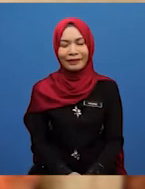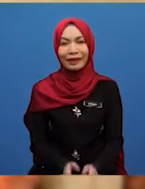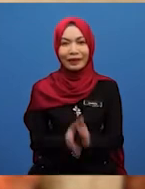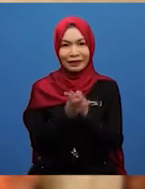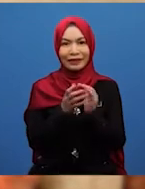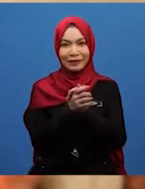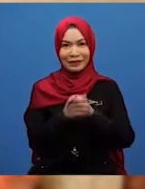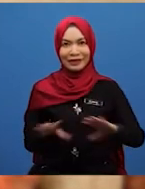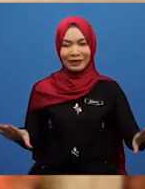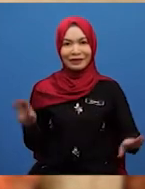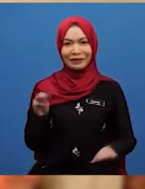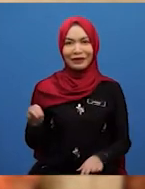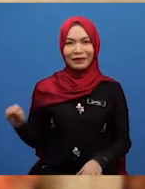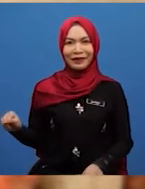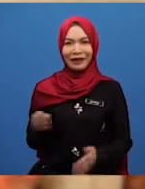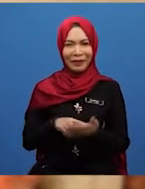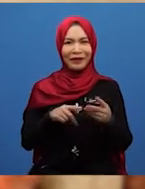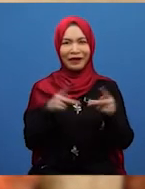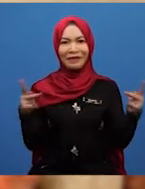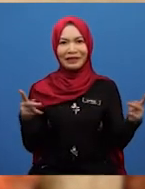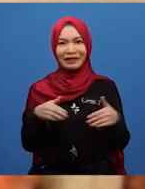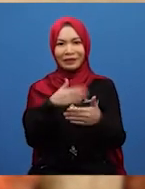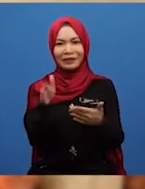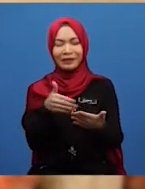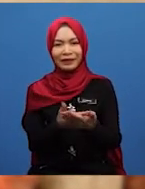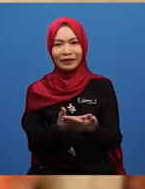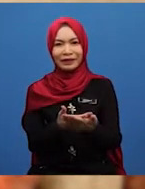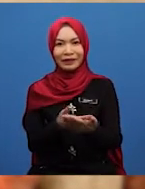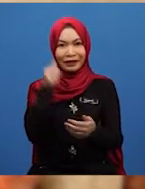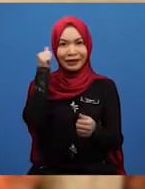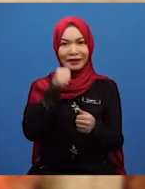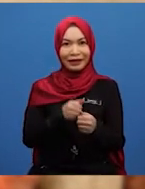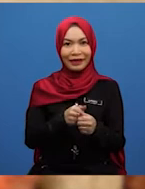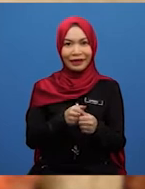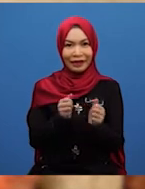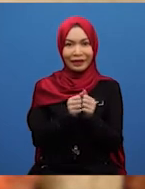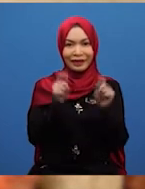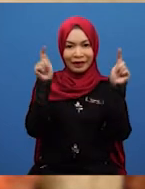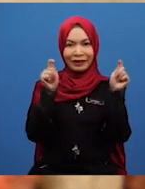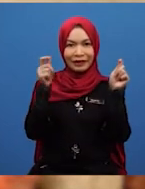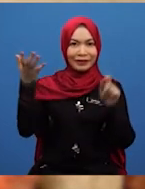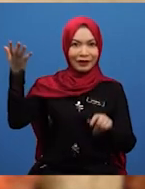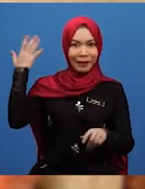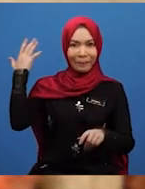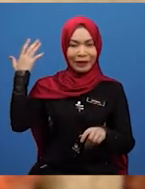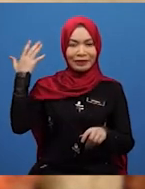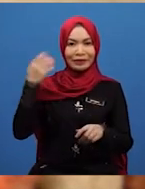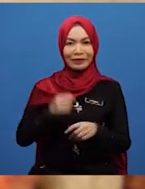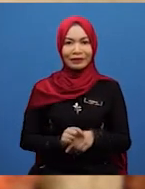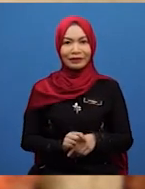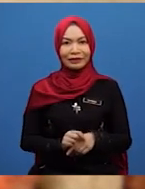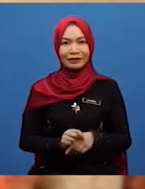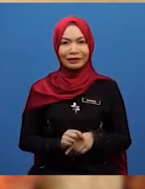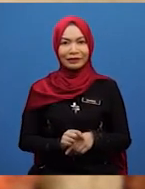Salam sejahtera murid-murid. Apa khabar semua? Masih ingatkah dengan tajuk yang lepas tentang latar